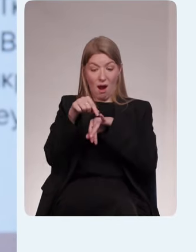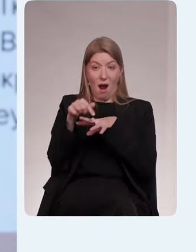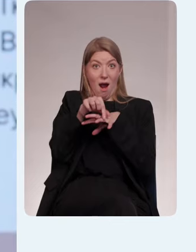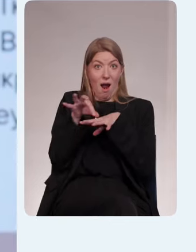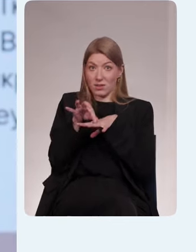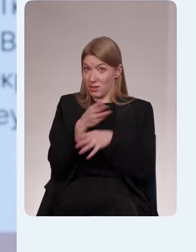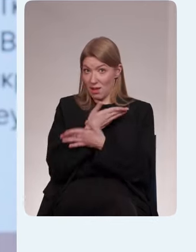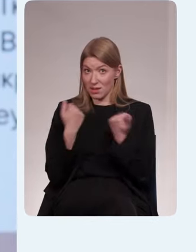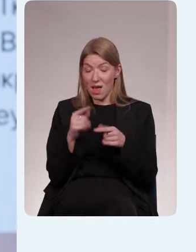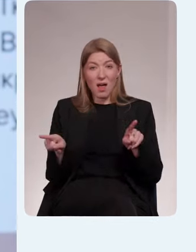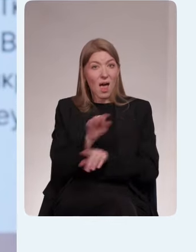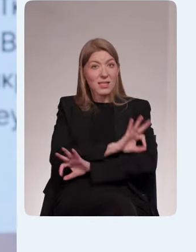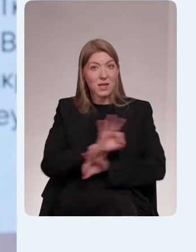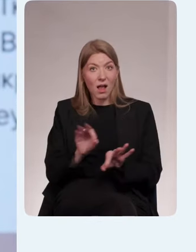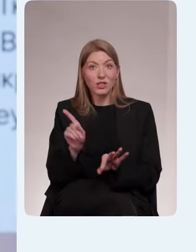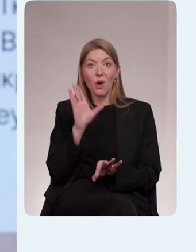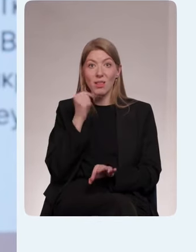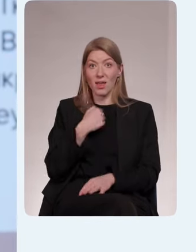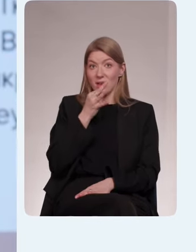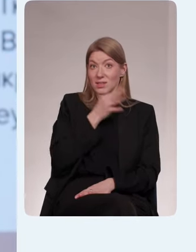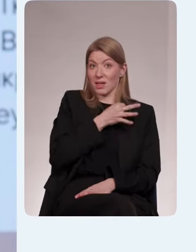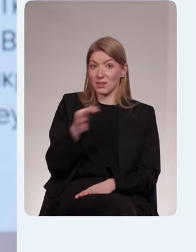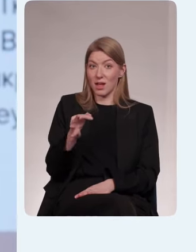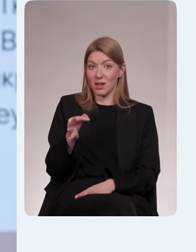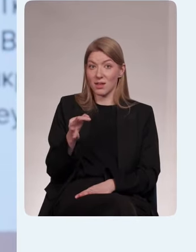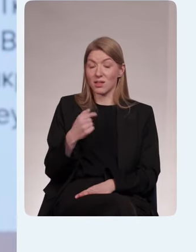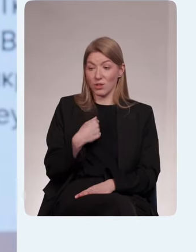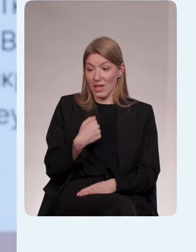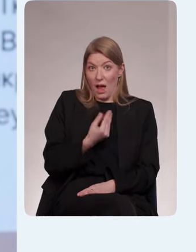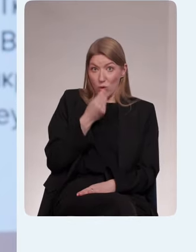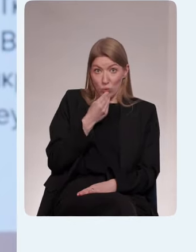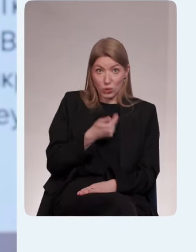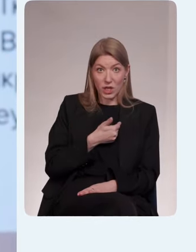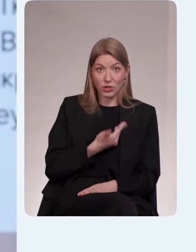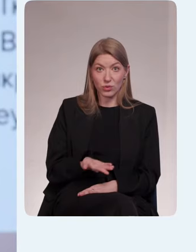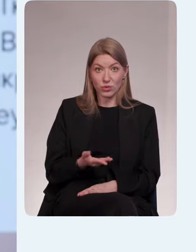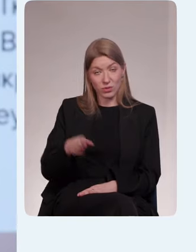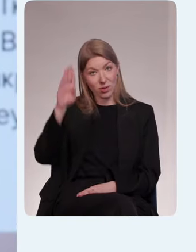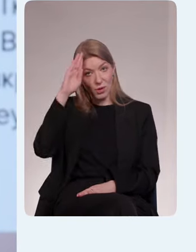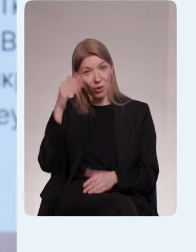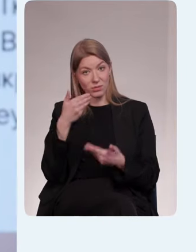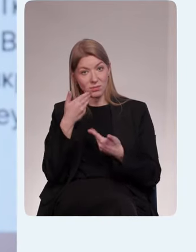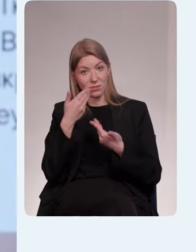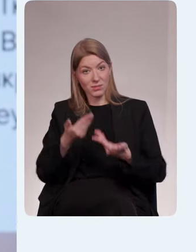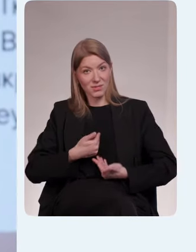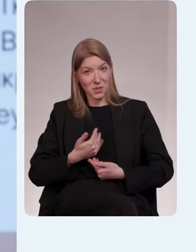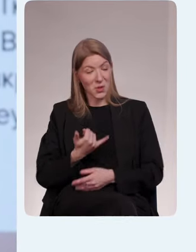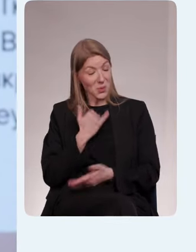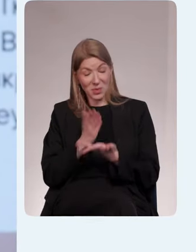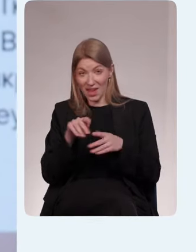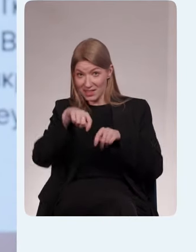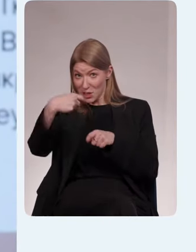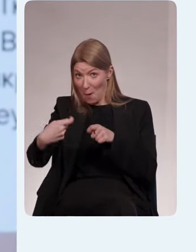Настолько идеальный, что когда я сказала, я хочу кушать, он ответил, у меня есть банан,